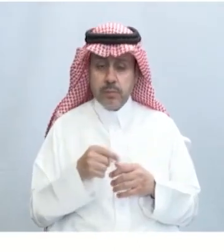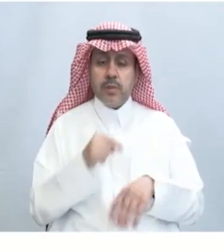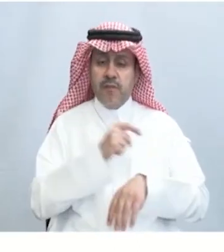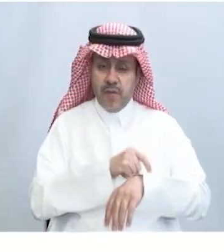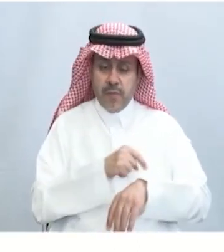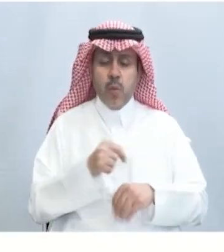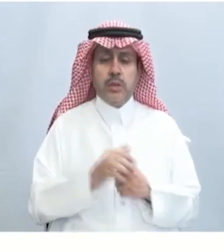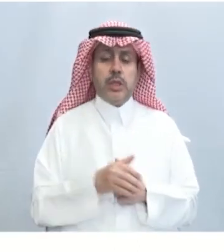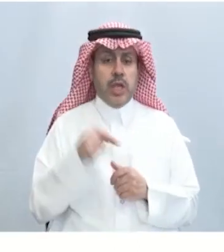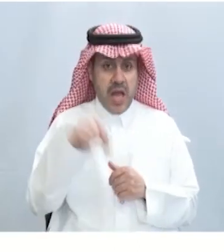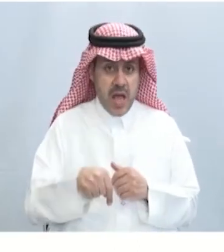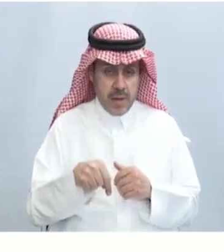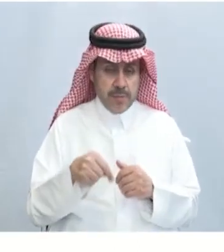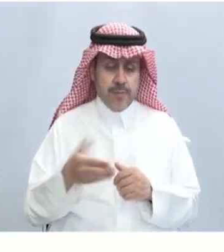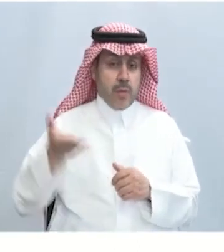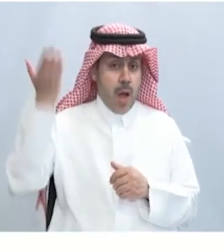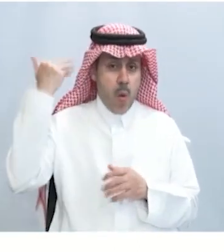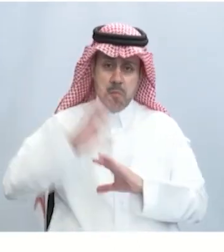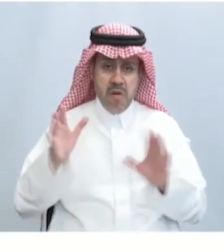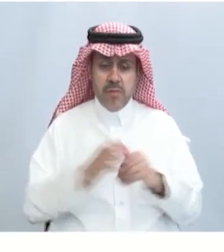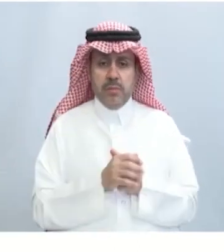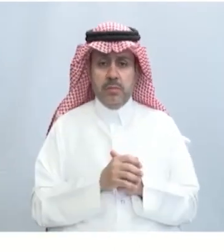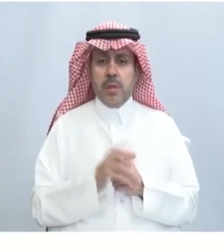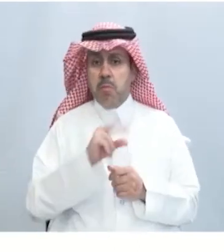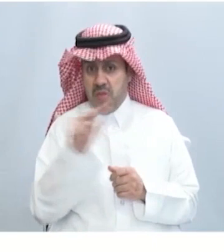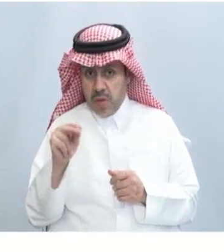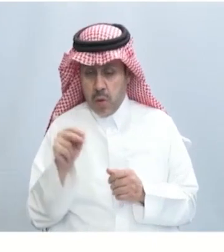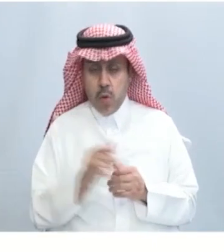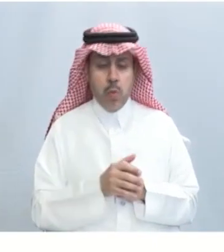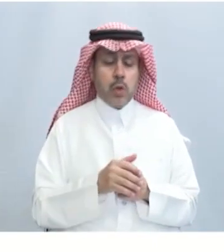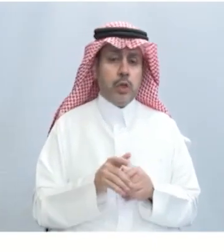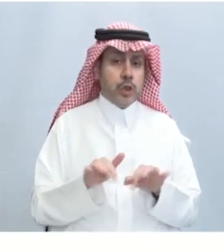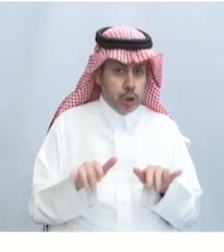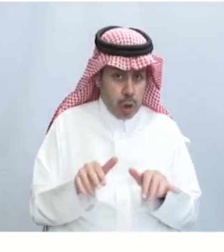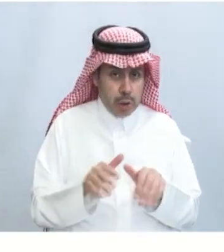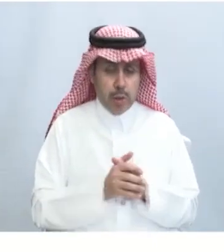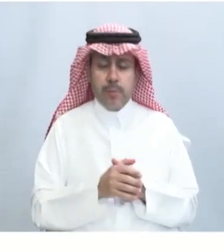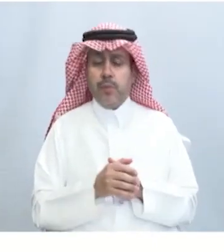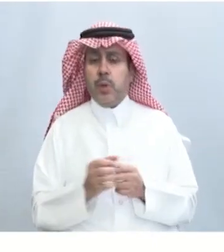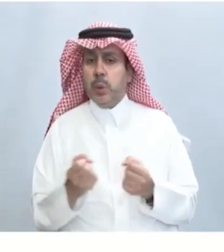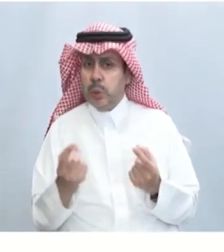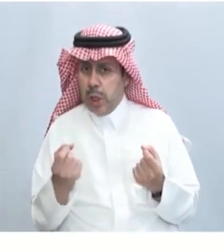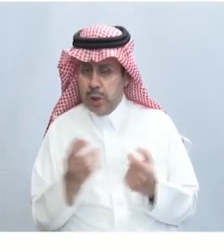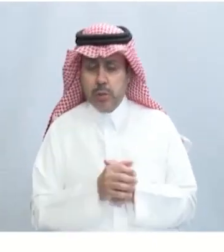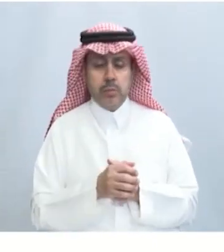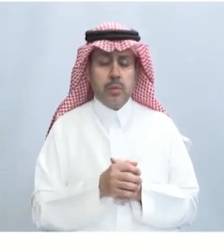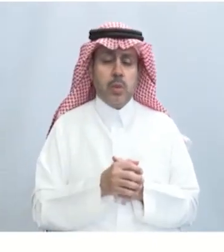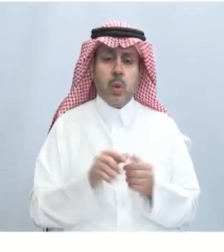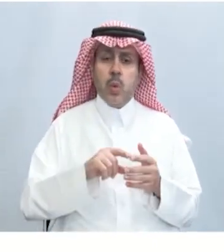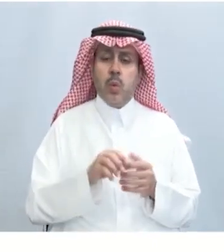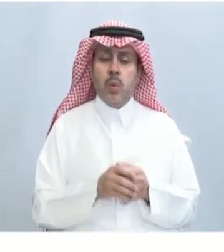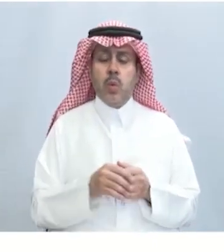الامور التي لم تكن موجوده من قبل مثل الامور التقنيه والاقتصاديه ووسائل